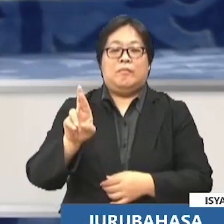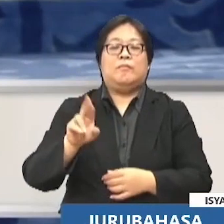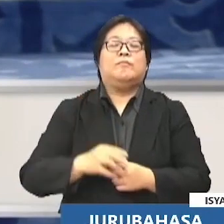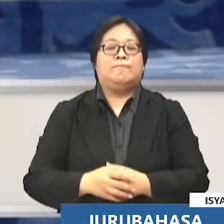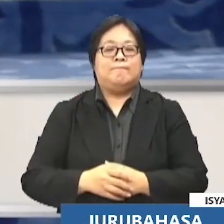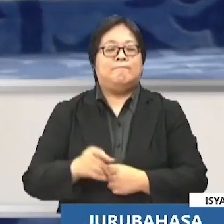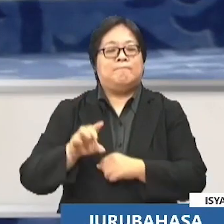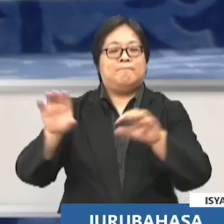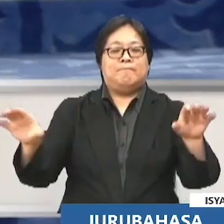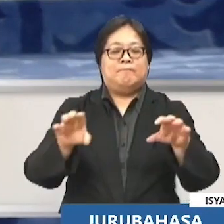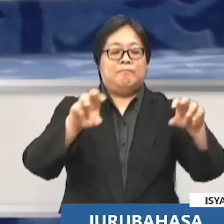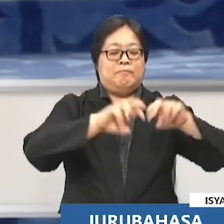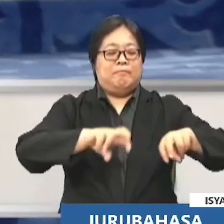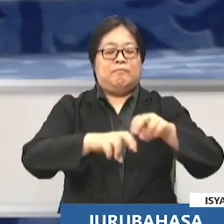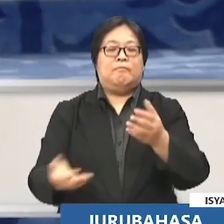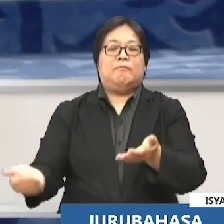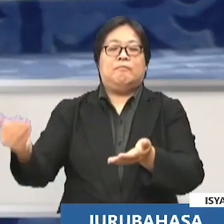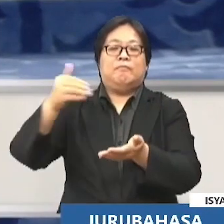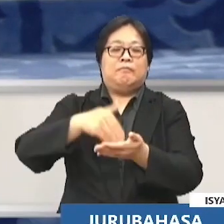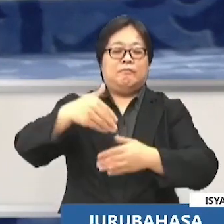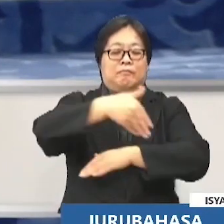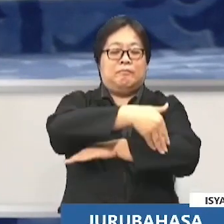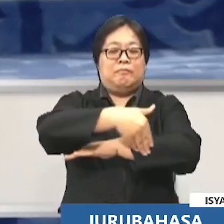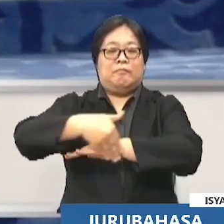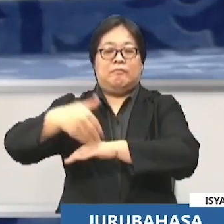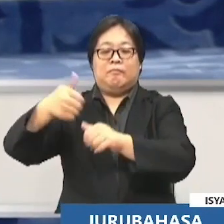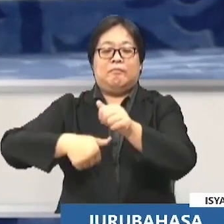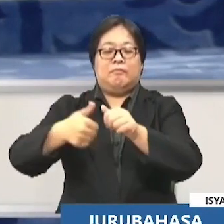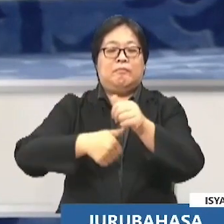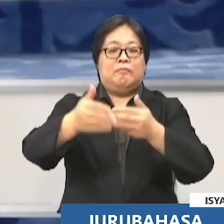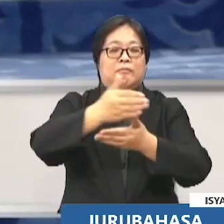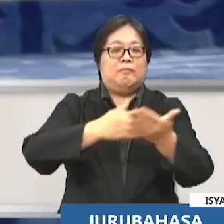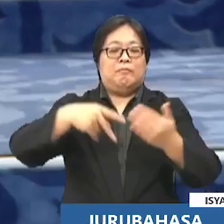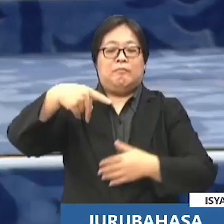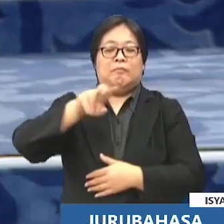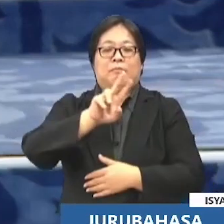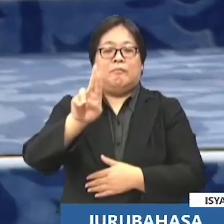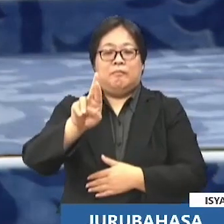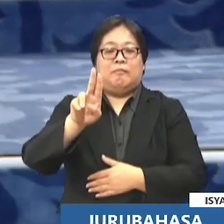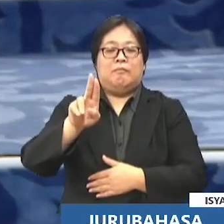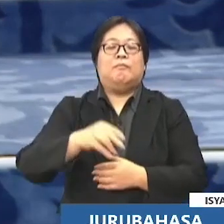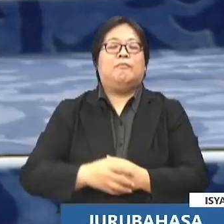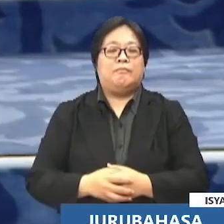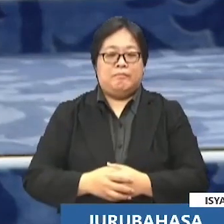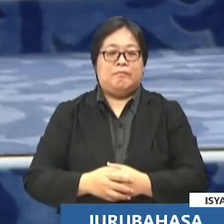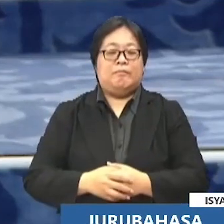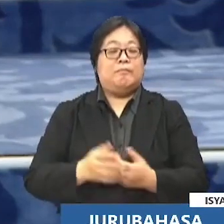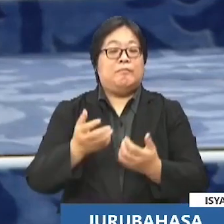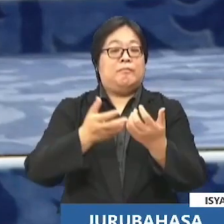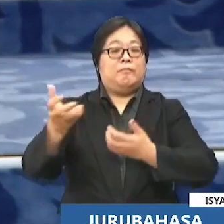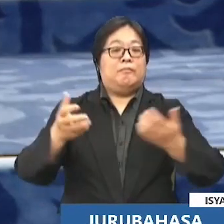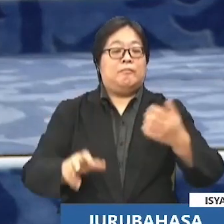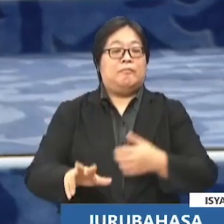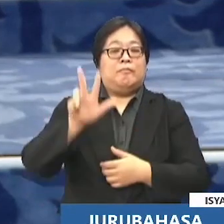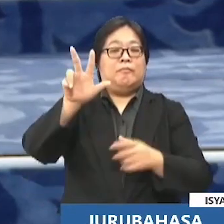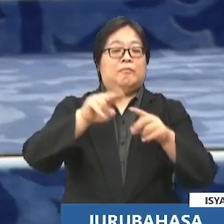untuk melaksanakan kajian smule sepadan sepadan setiap bagian pilihanraya di negara ini yang terbahagi kepada